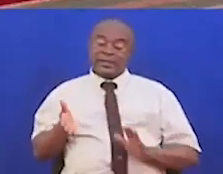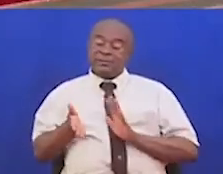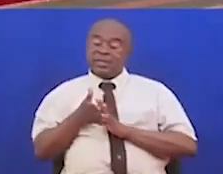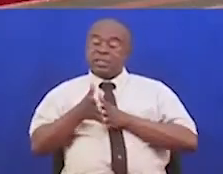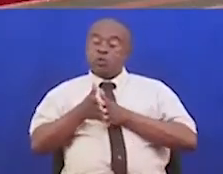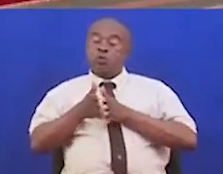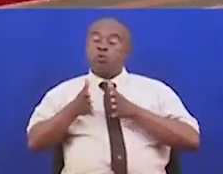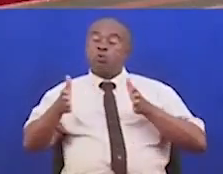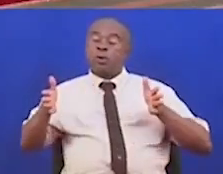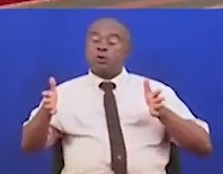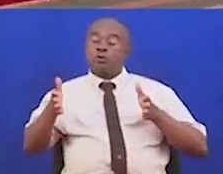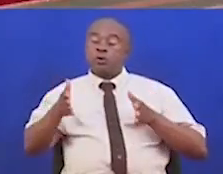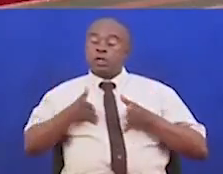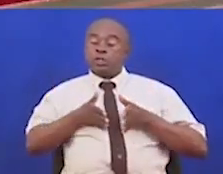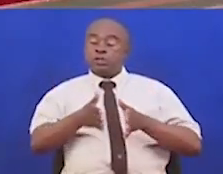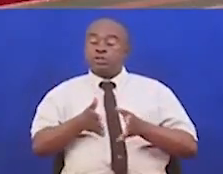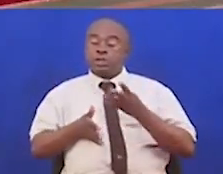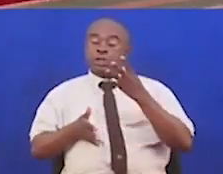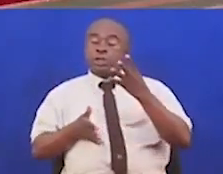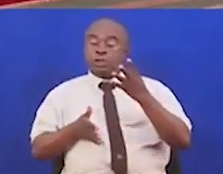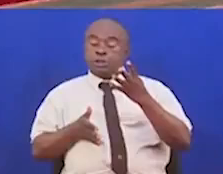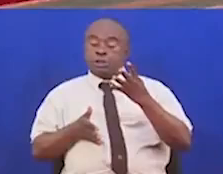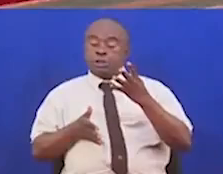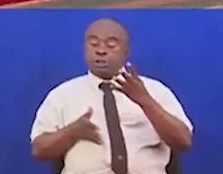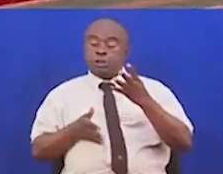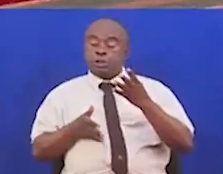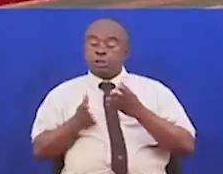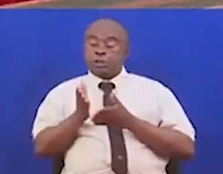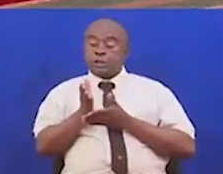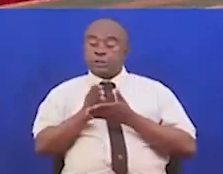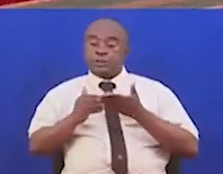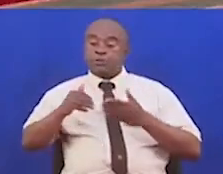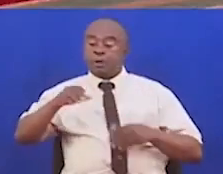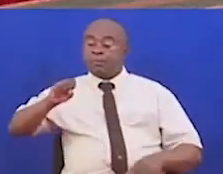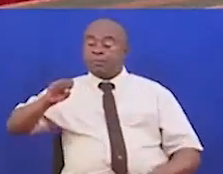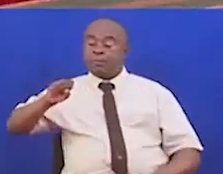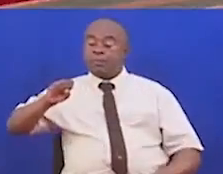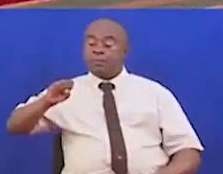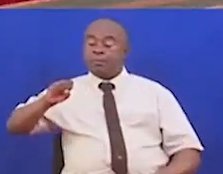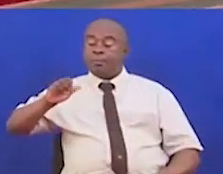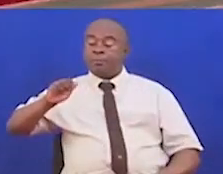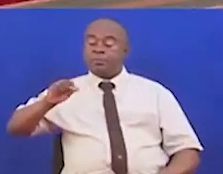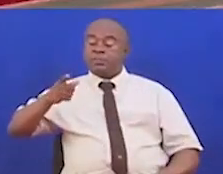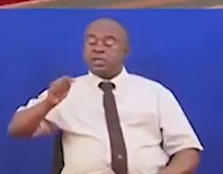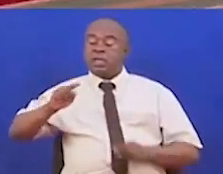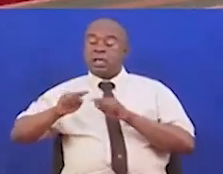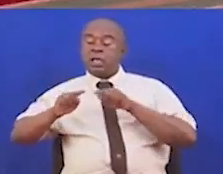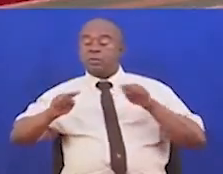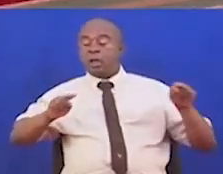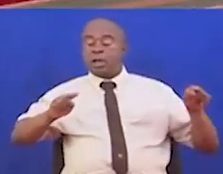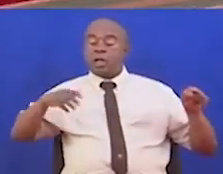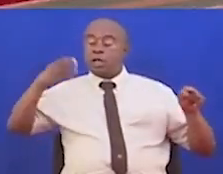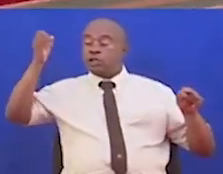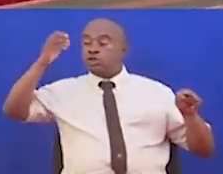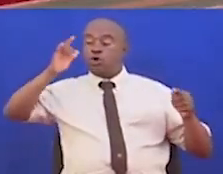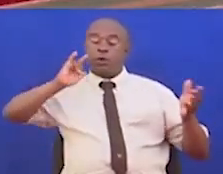njia 4 sehemu ya Nsalaga Uyole Ifisi hadi Songwe Airport yenye urefu wa